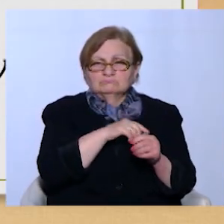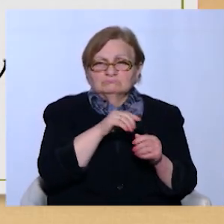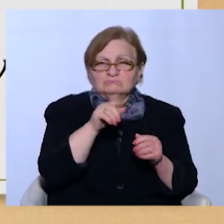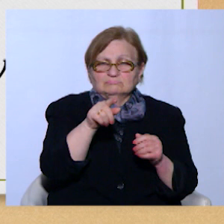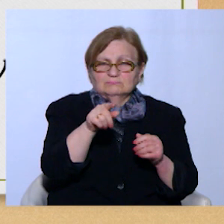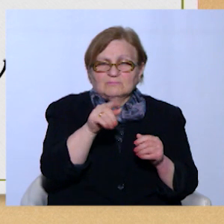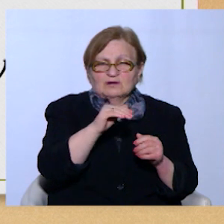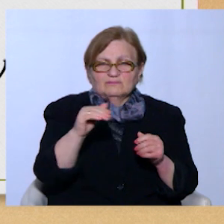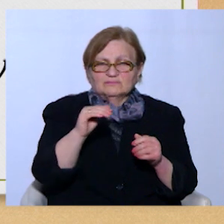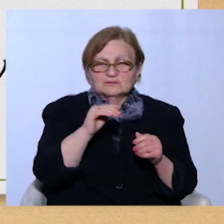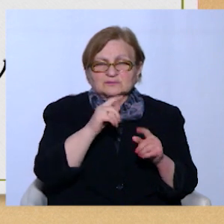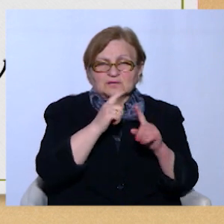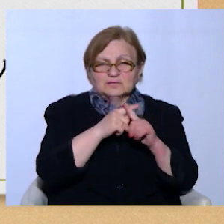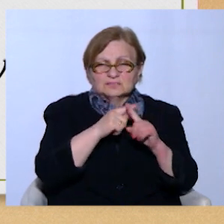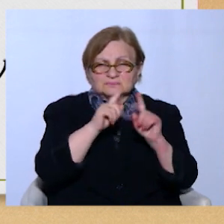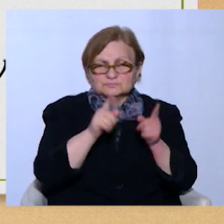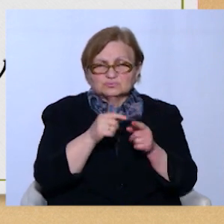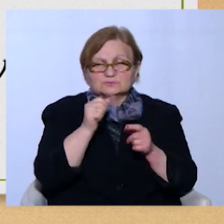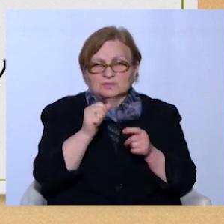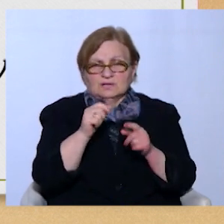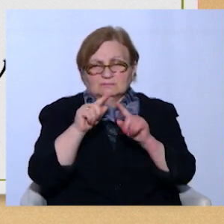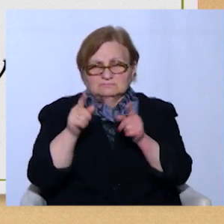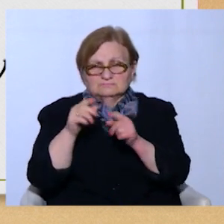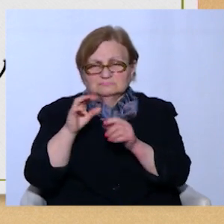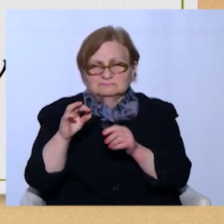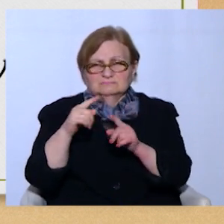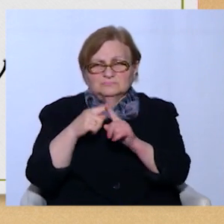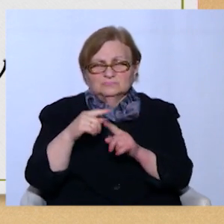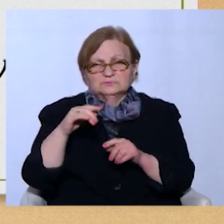x - x0 კვადრატში პლუს y0.